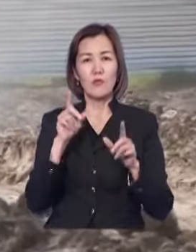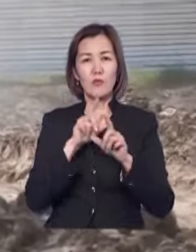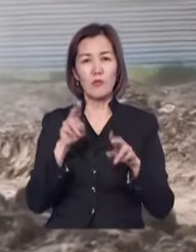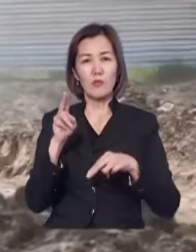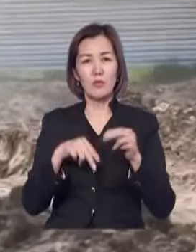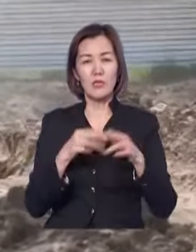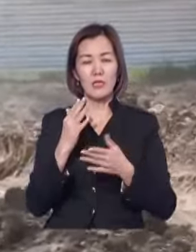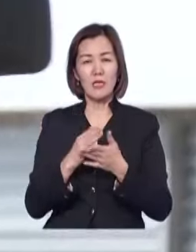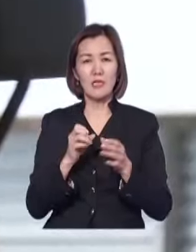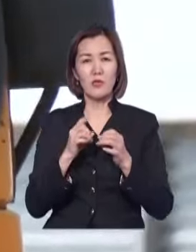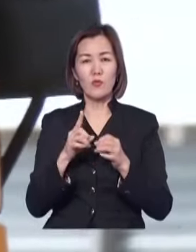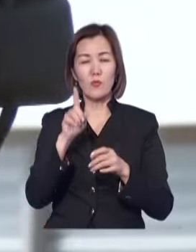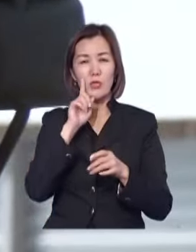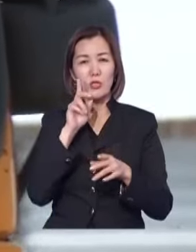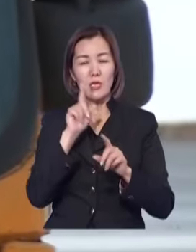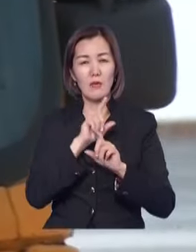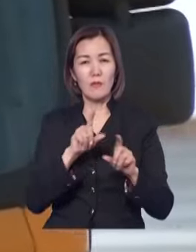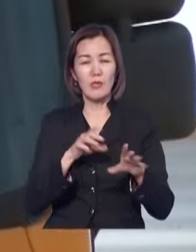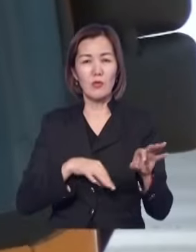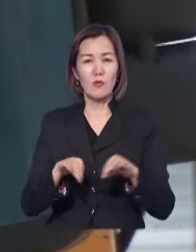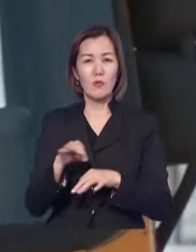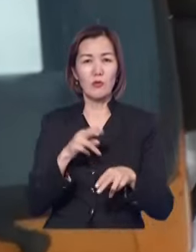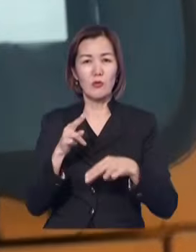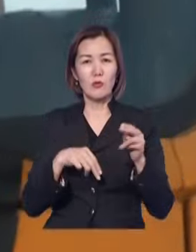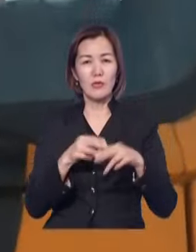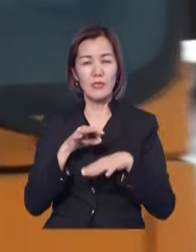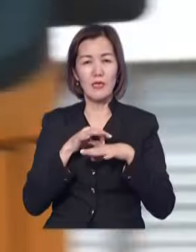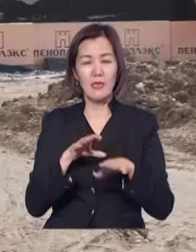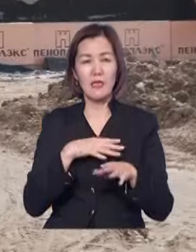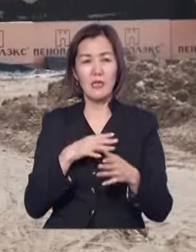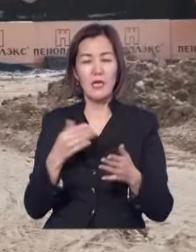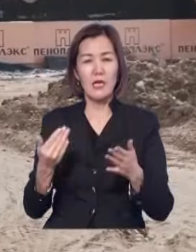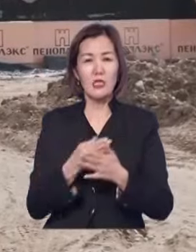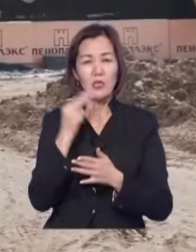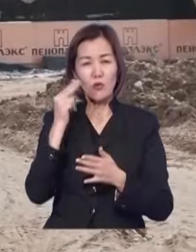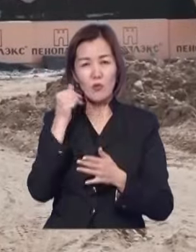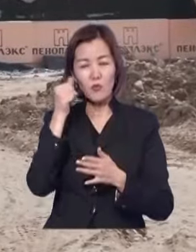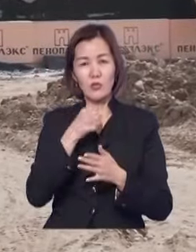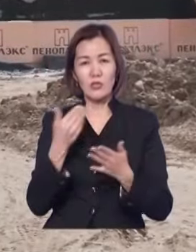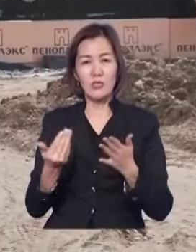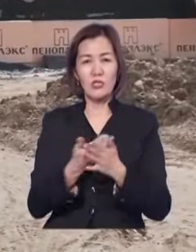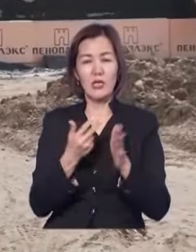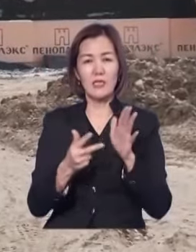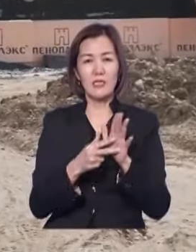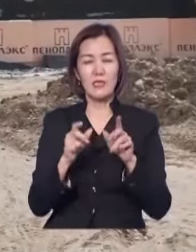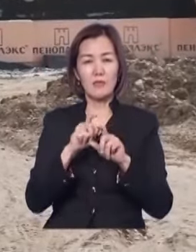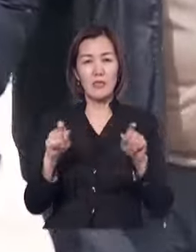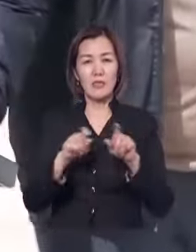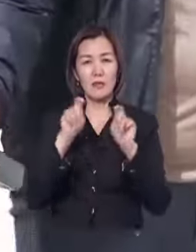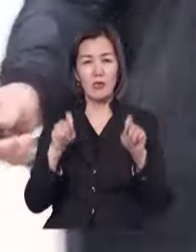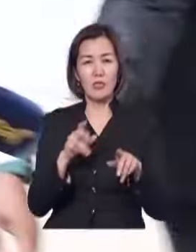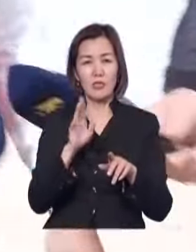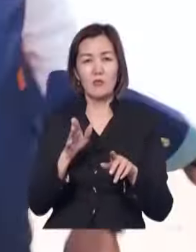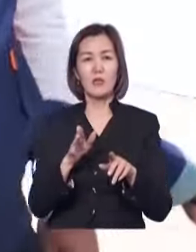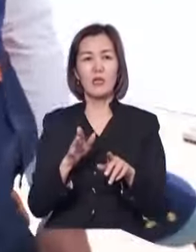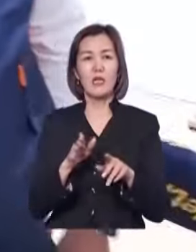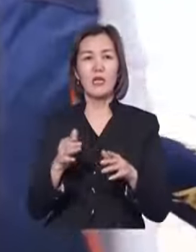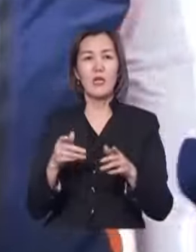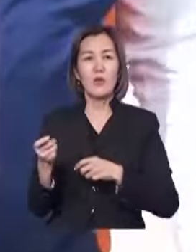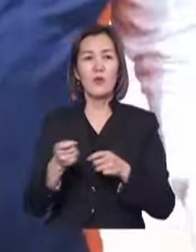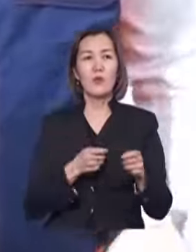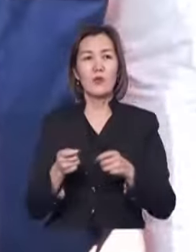көтереді. Оның 11 жайлы мектеп ұлттық жобасы аясында салынбақ. Жаңа оқу жылында 8 мектепті қолданысқа беру көзделіп отыр. Сондықтан да өңір